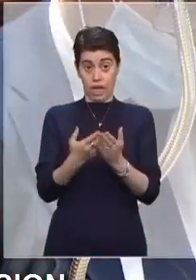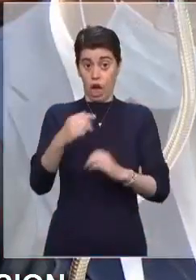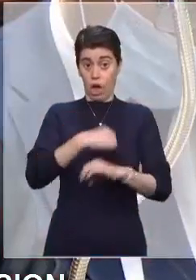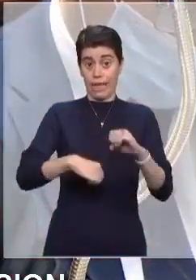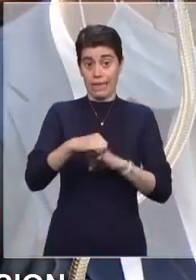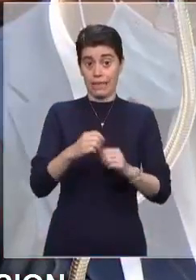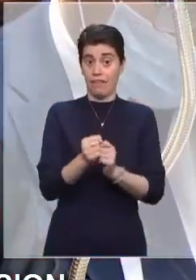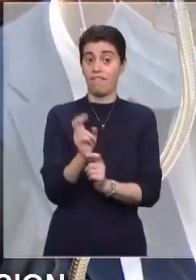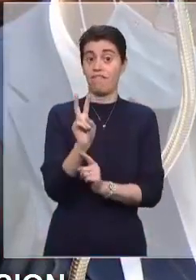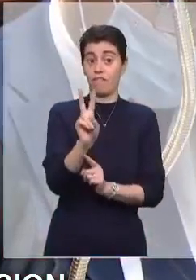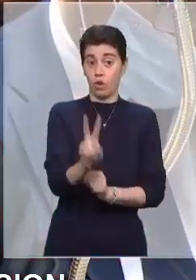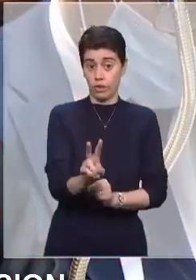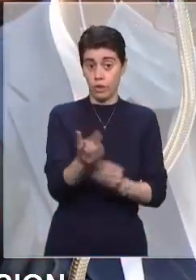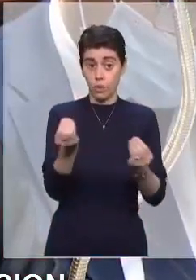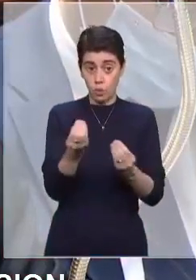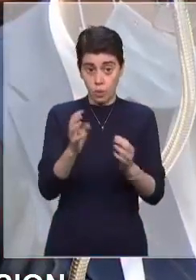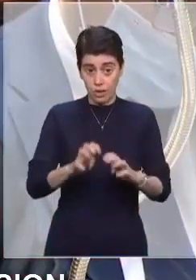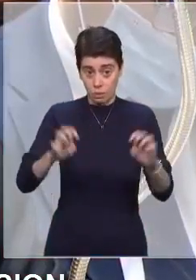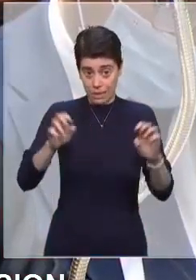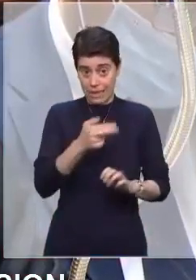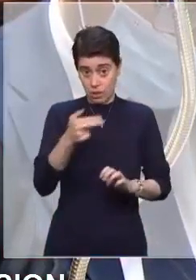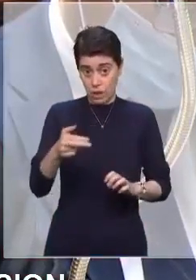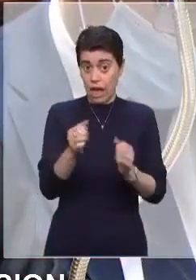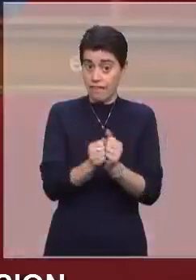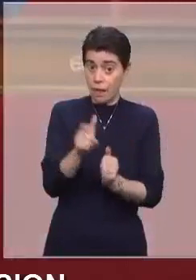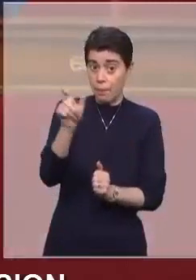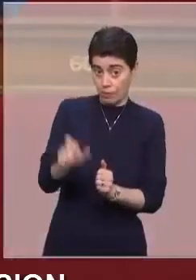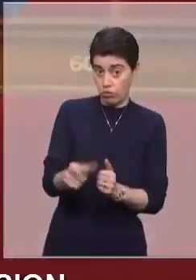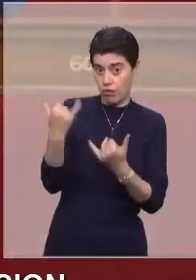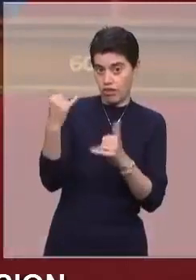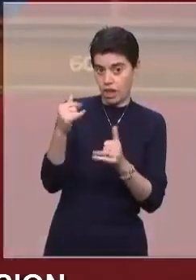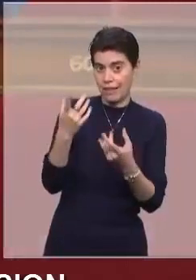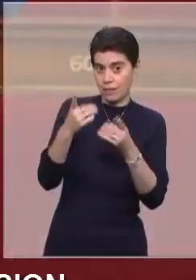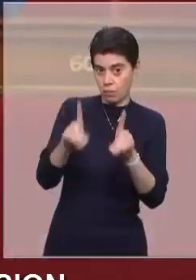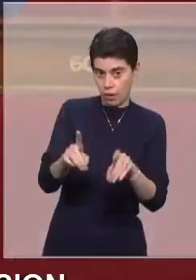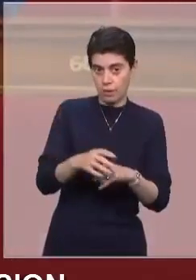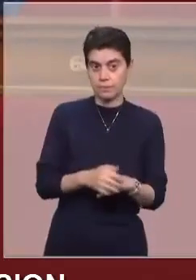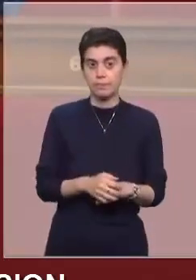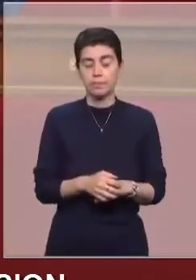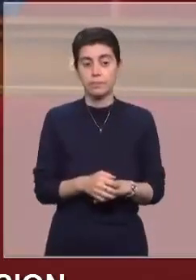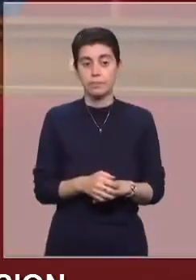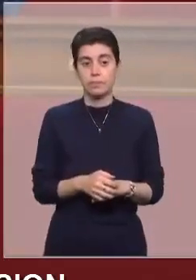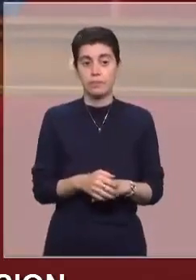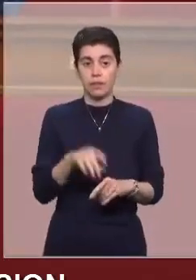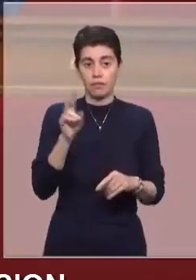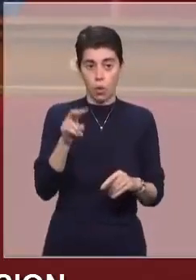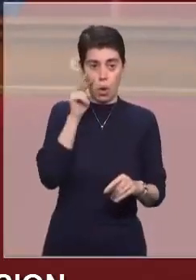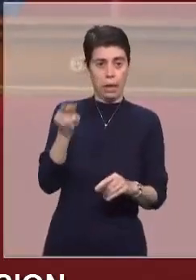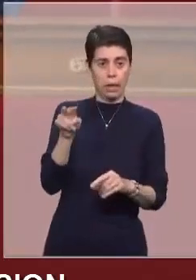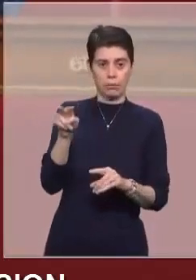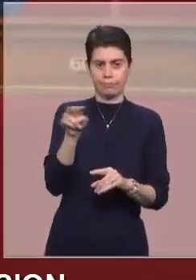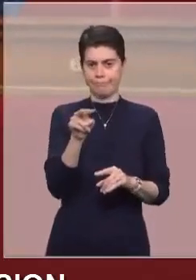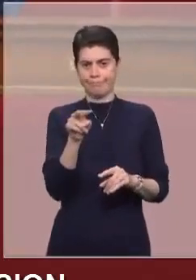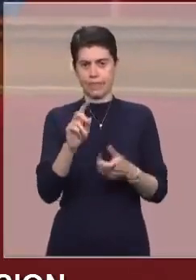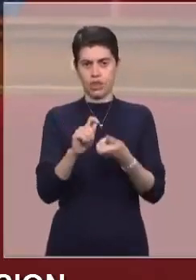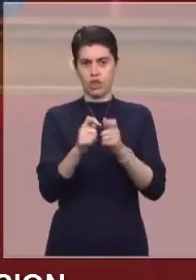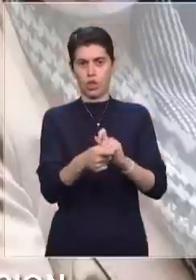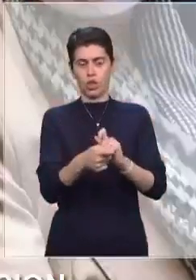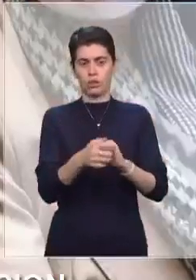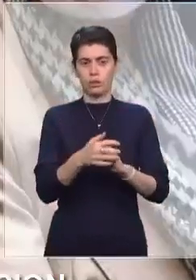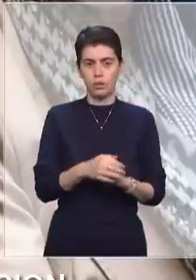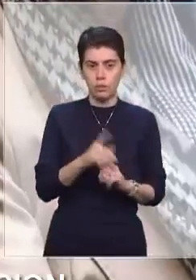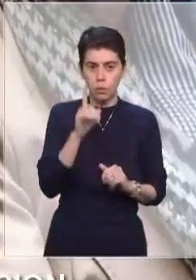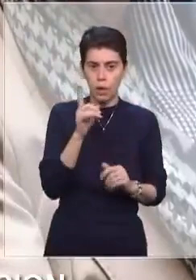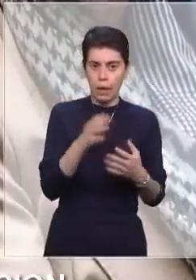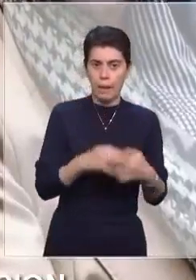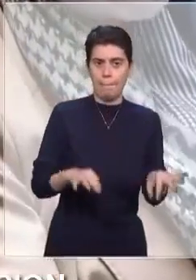algériens vendredi à l'Assemblée nationale. Il nous faut en effet décentrer notre regard et ne pas appréhender l'Algérie que par le prisme de notre